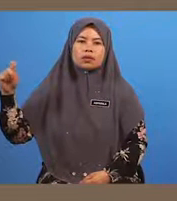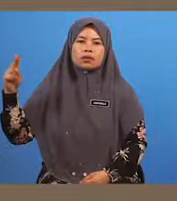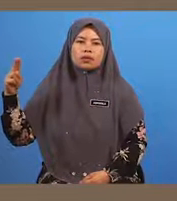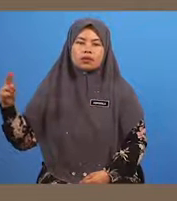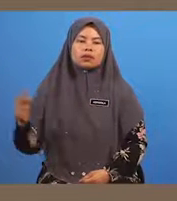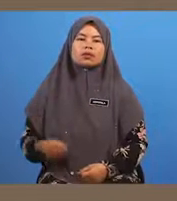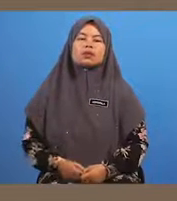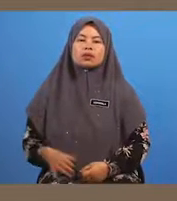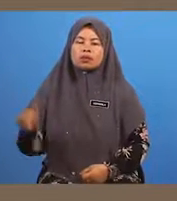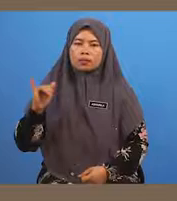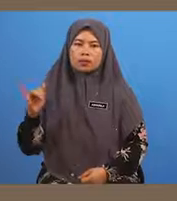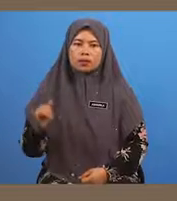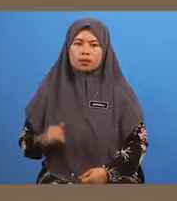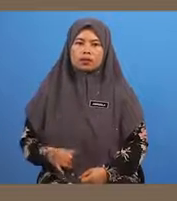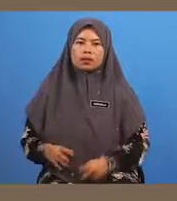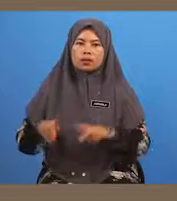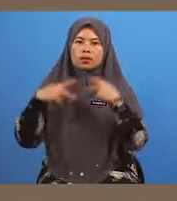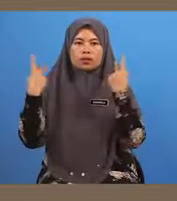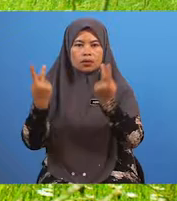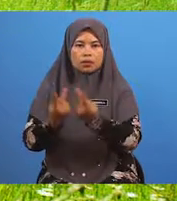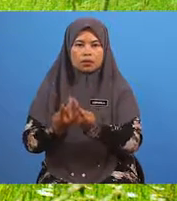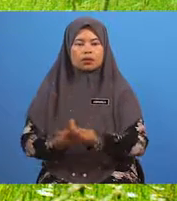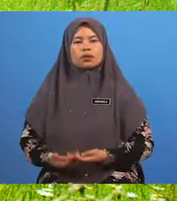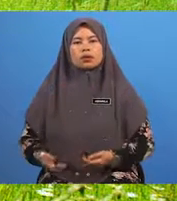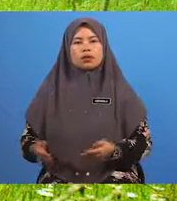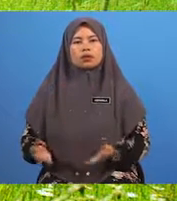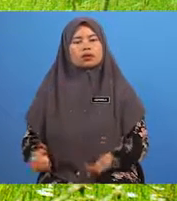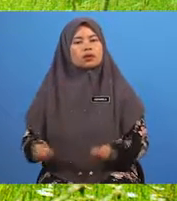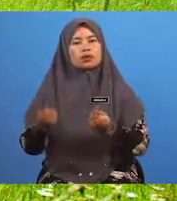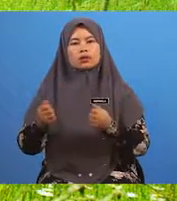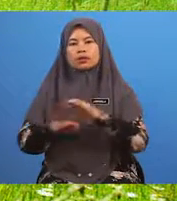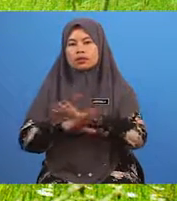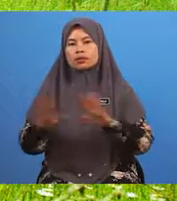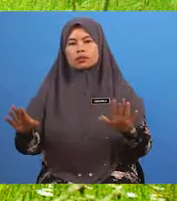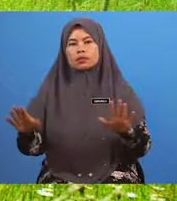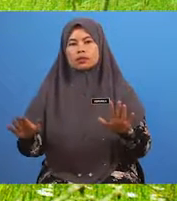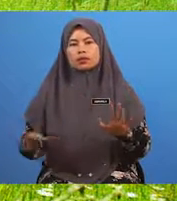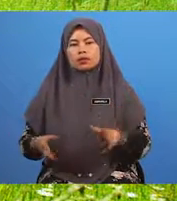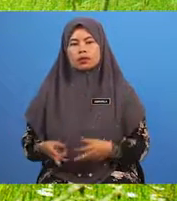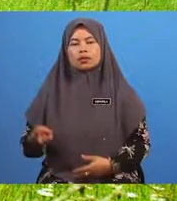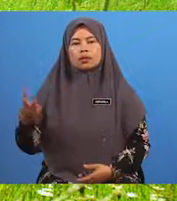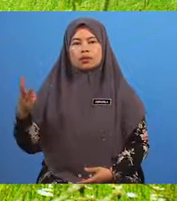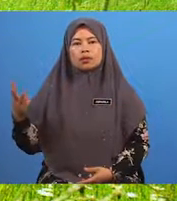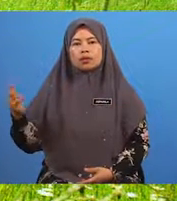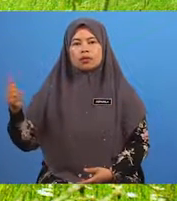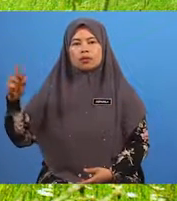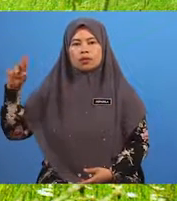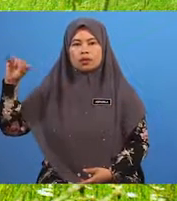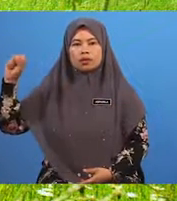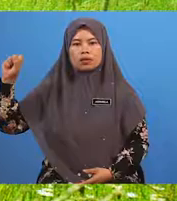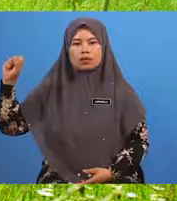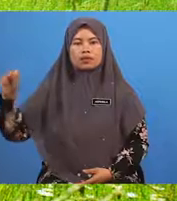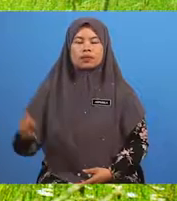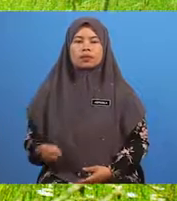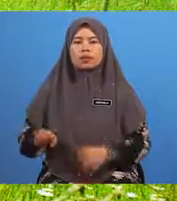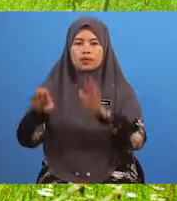angkat tidak boleh mewarisi harta anak angkat tersebut. Contohnya, apabila Encik Ali yang merupakan ayah